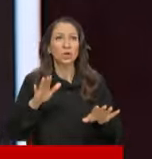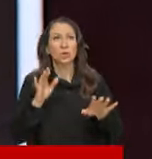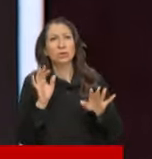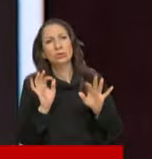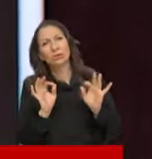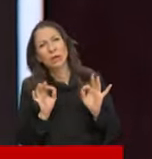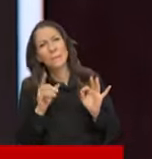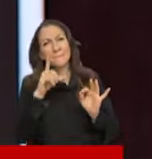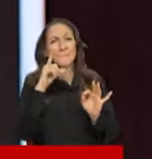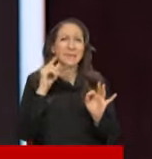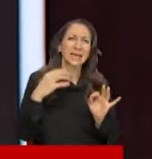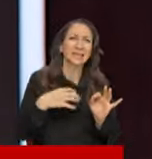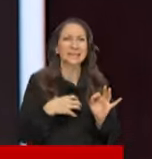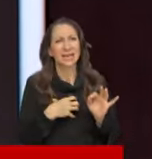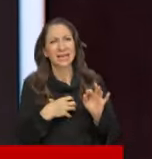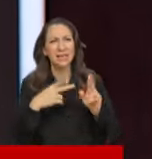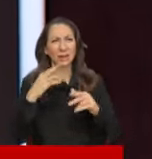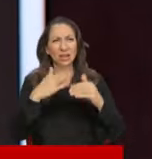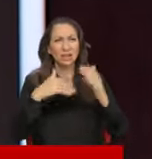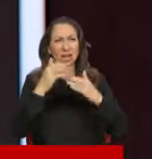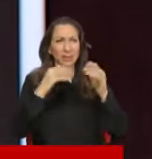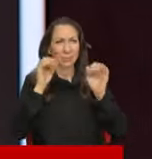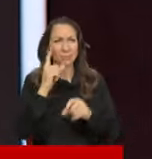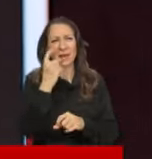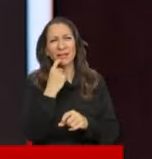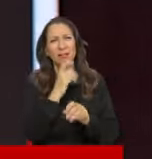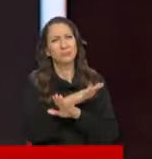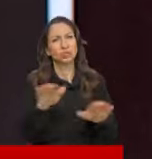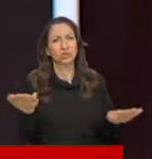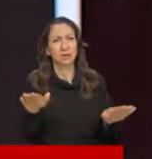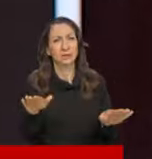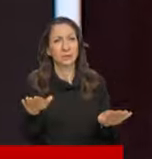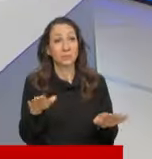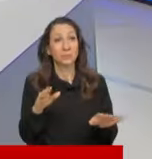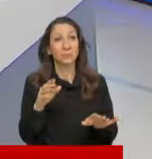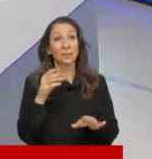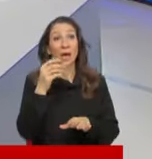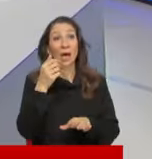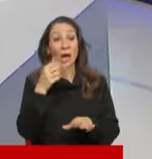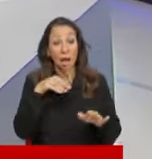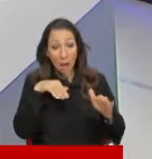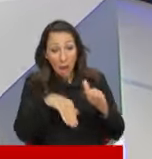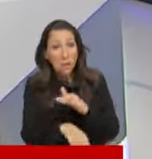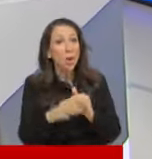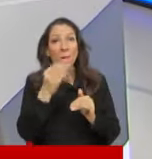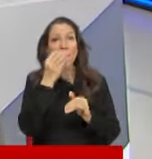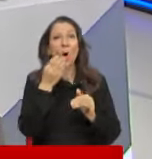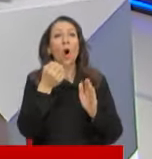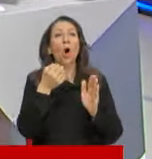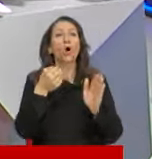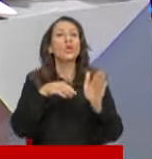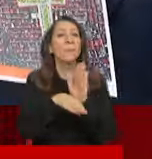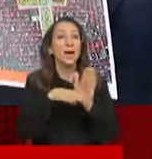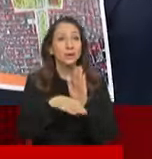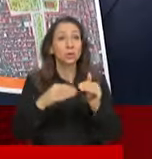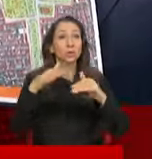şöyle Mayıs Haziran gibi Haziran gibi inşaatlarına başlarız bir yıl bir yılda da burayı tamamın bir yılda altı yeraltı yeraltı otoparkı